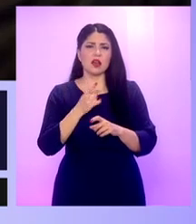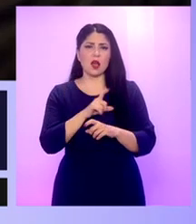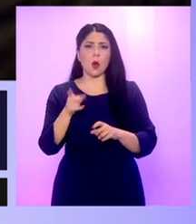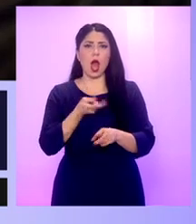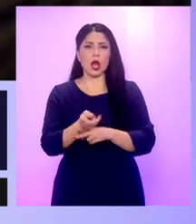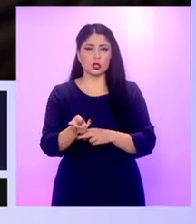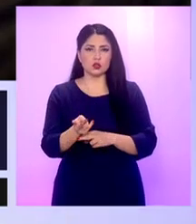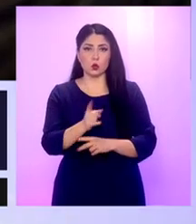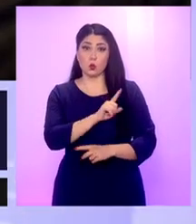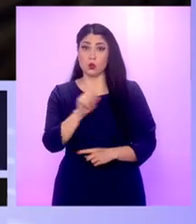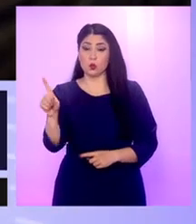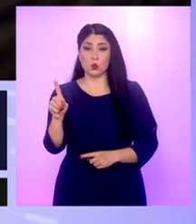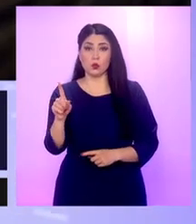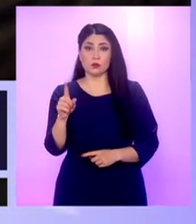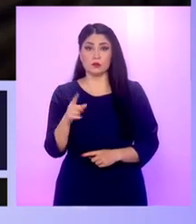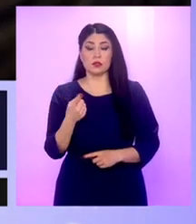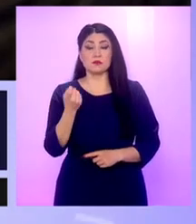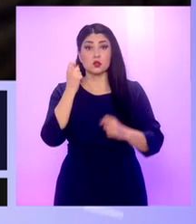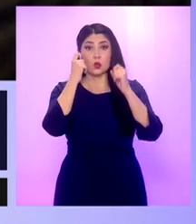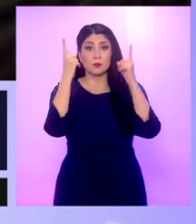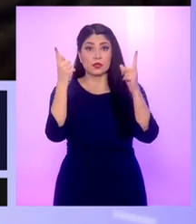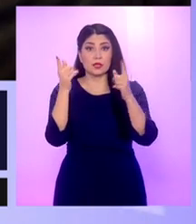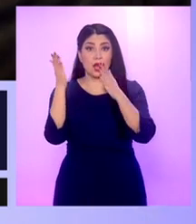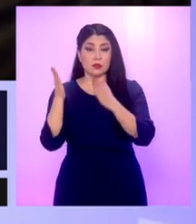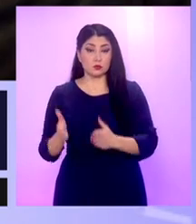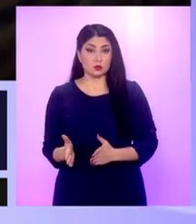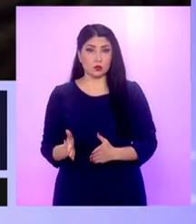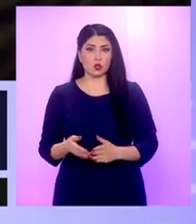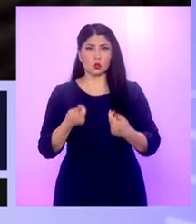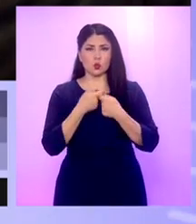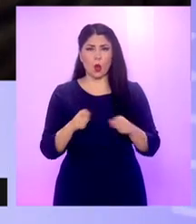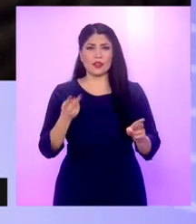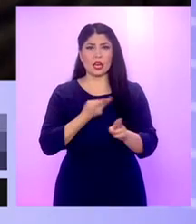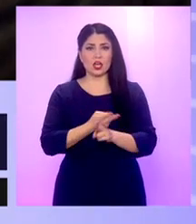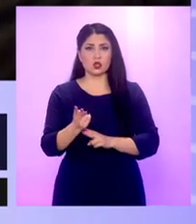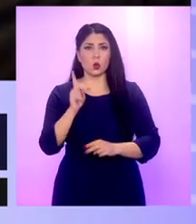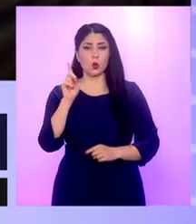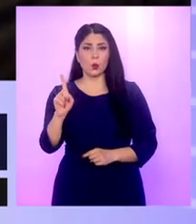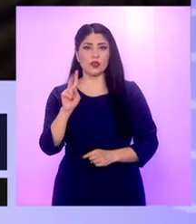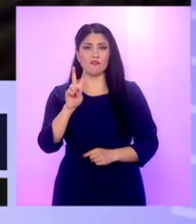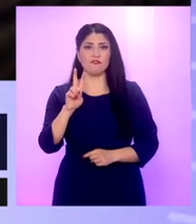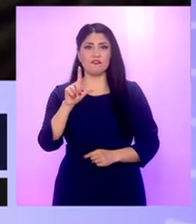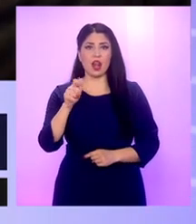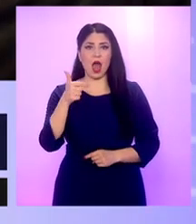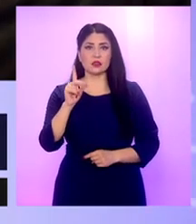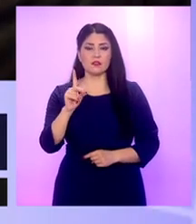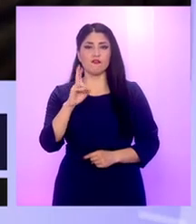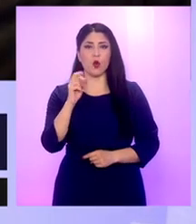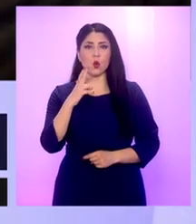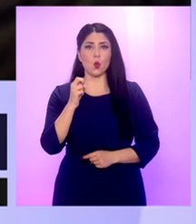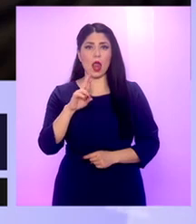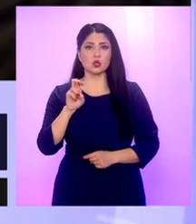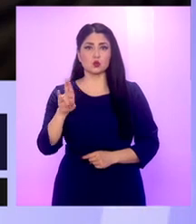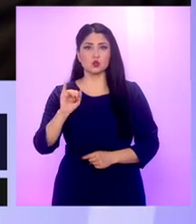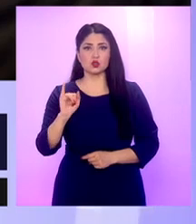Nu! Spre surprinderea mea, toate greșelile lui Vlad Voiculescu,